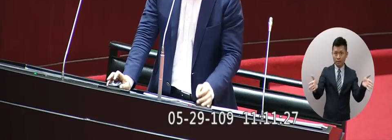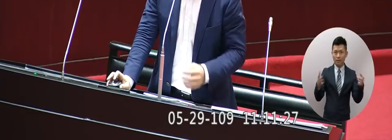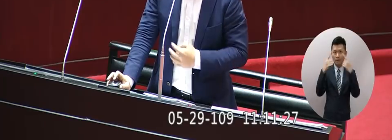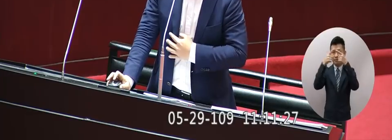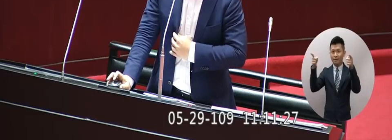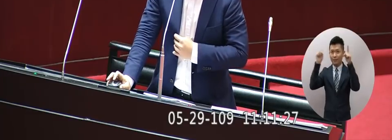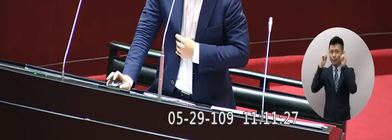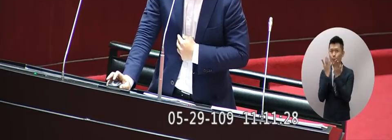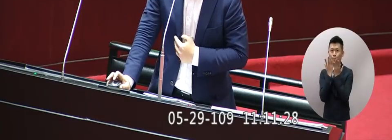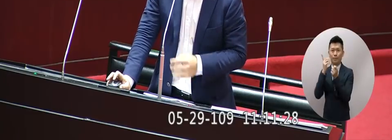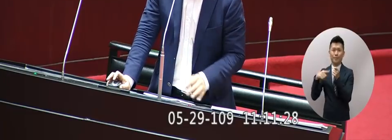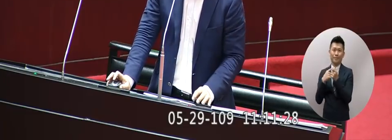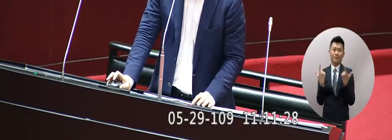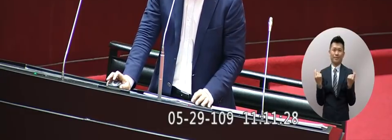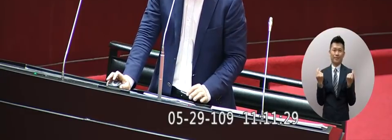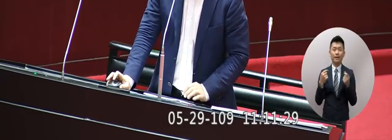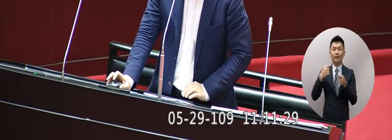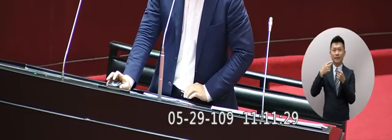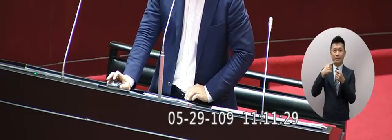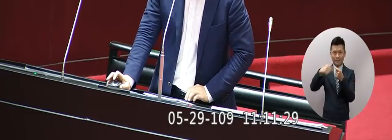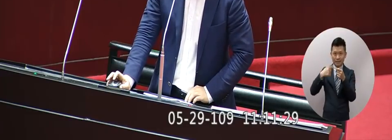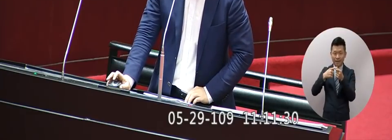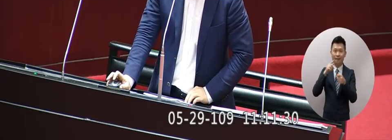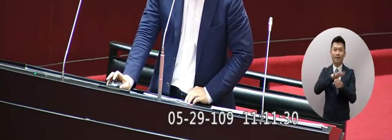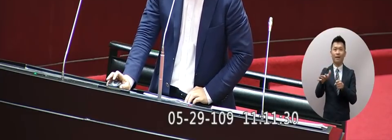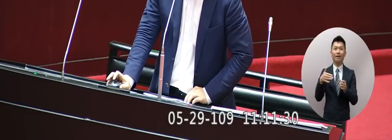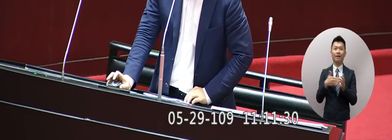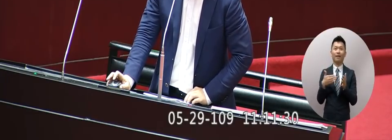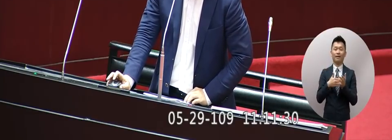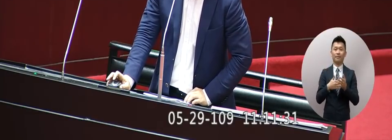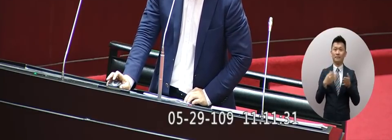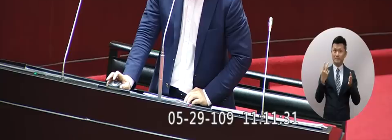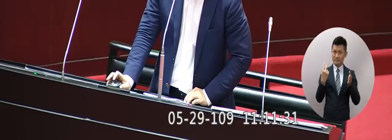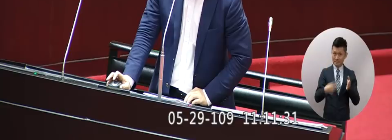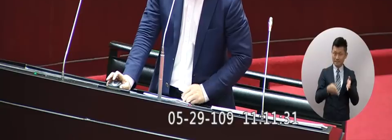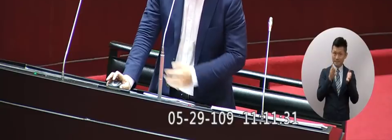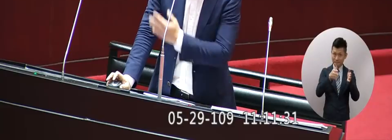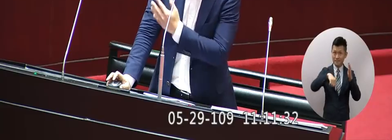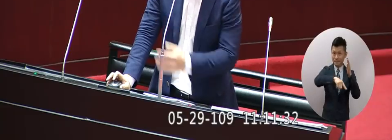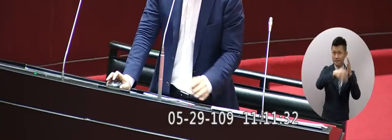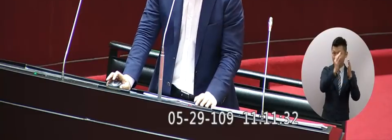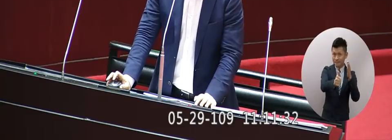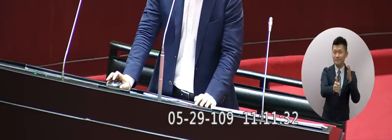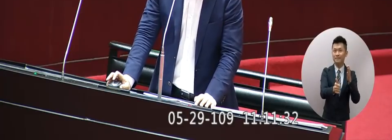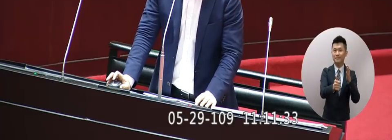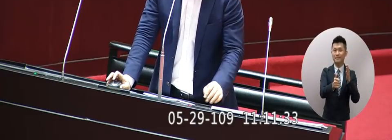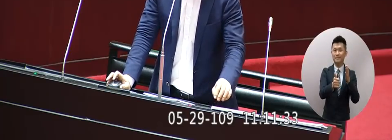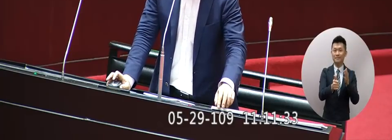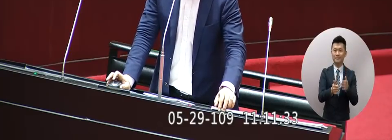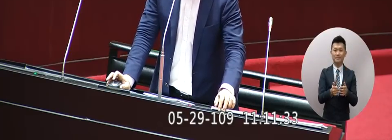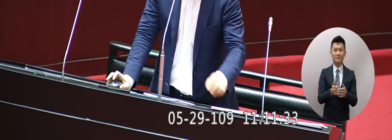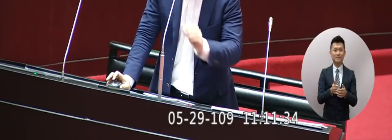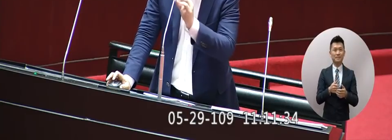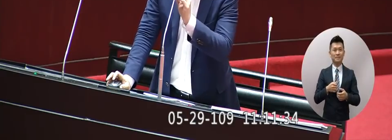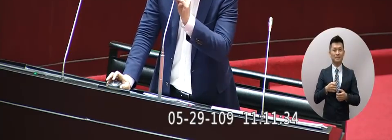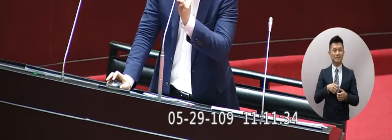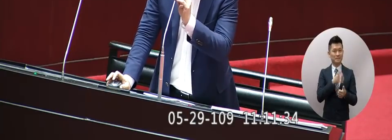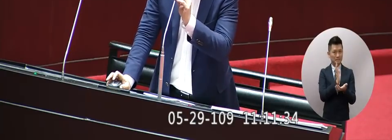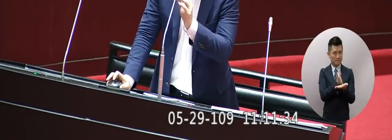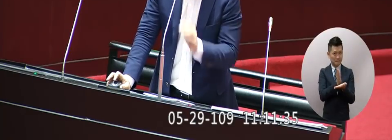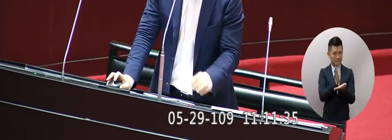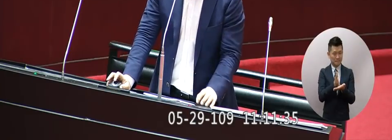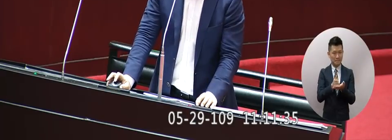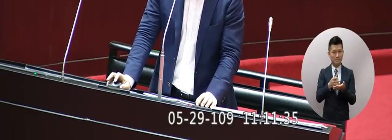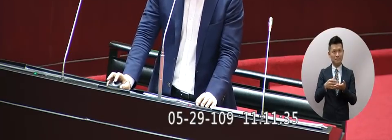四冬安尼啊！我打完成第一学期的功课，阿妈甲大院长来这个讲一下咱的这学